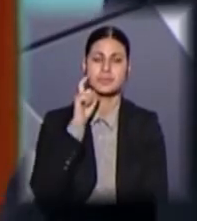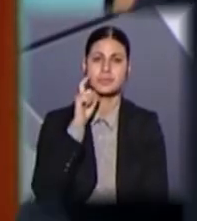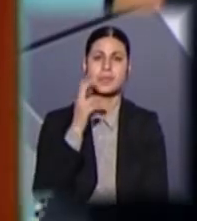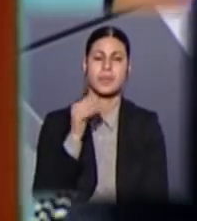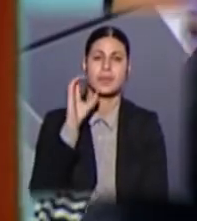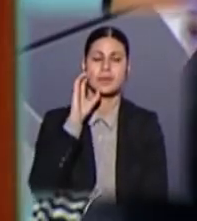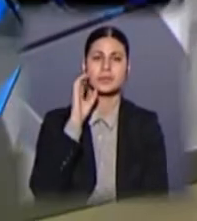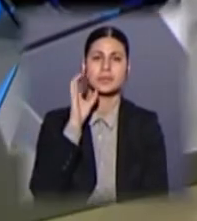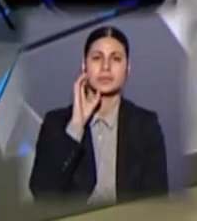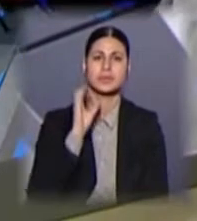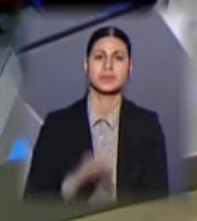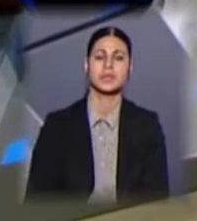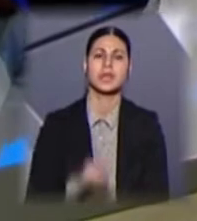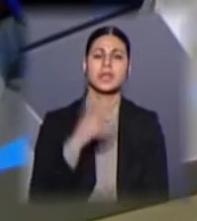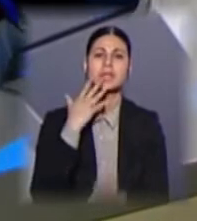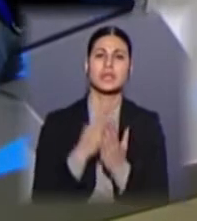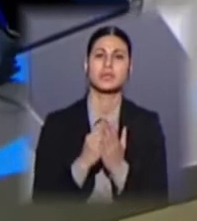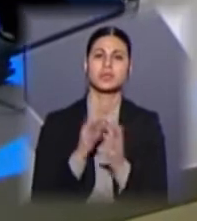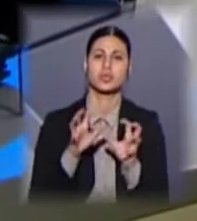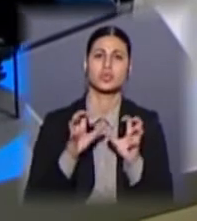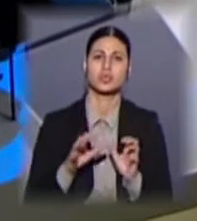დიერკისმენ. კონსტიტუციური თვალსაზრისით ახლავს.